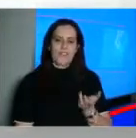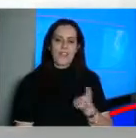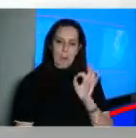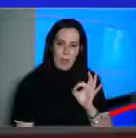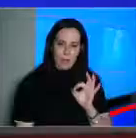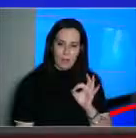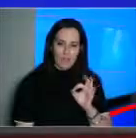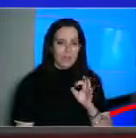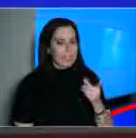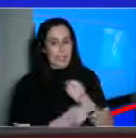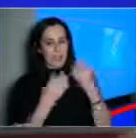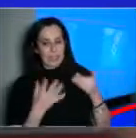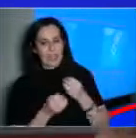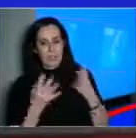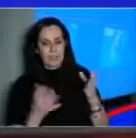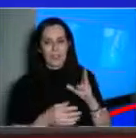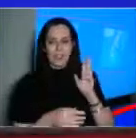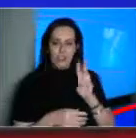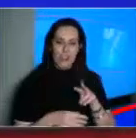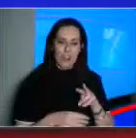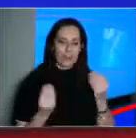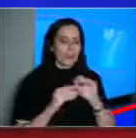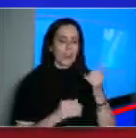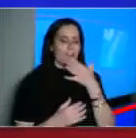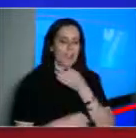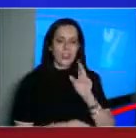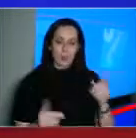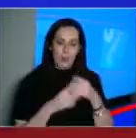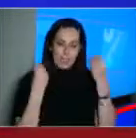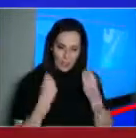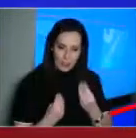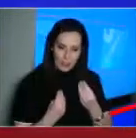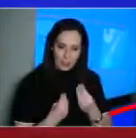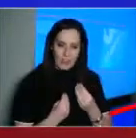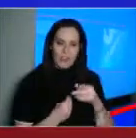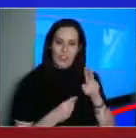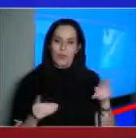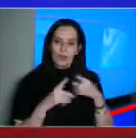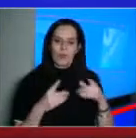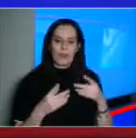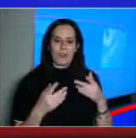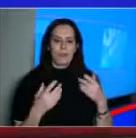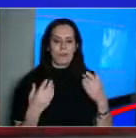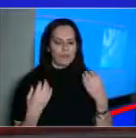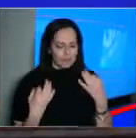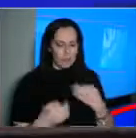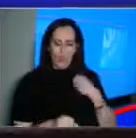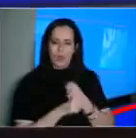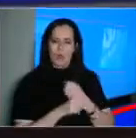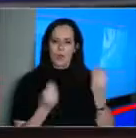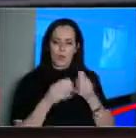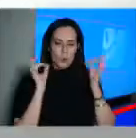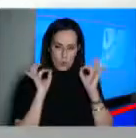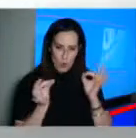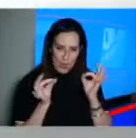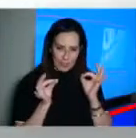ובאמת... זה מדהים, אז הדבר הכי יפה שאפשר לשמוע. בדיוק, שיש מוזיקה טובה, שיש מוזיקת מכה עיראקי, שאנחנו עושים משהו מאוד